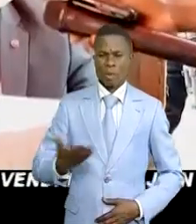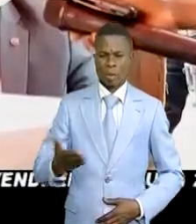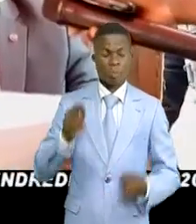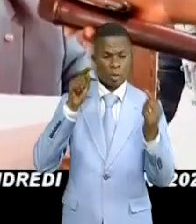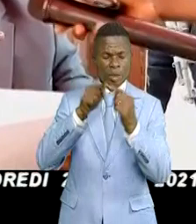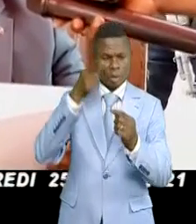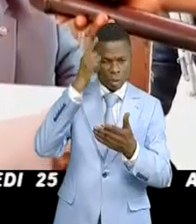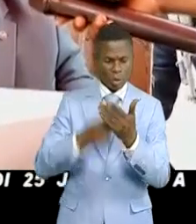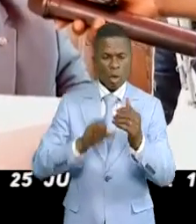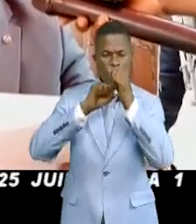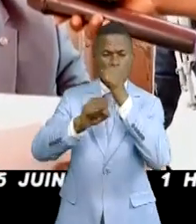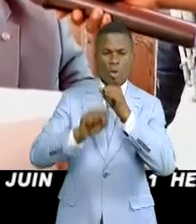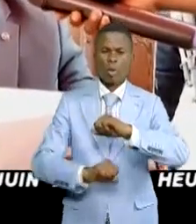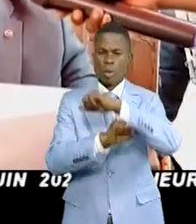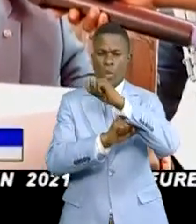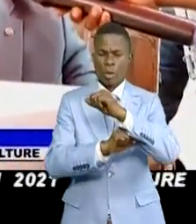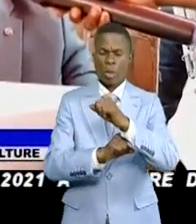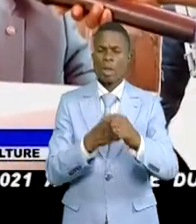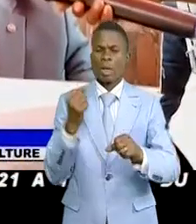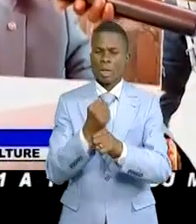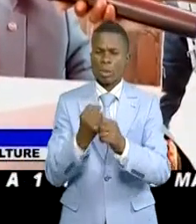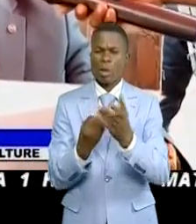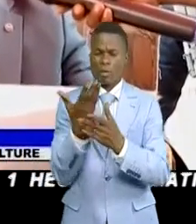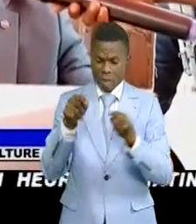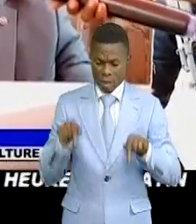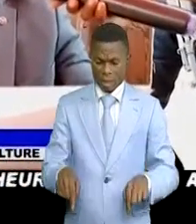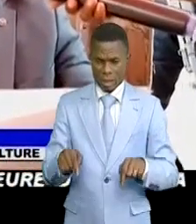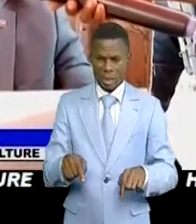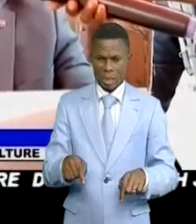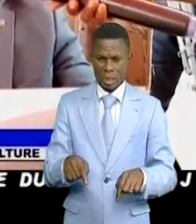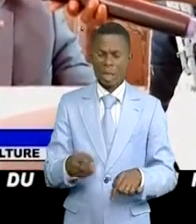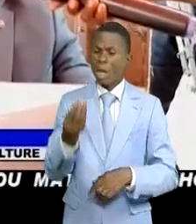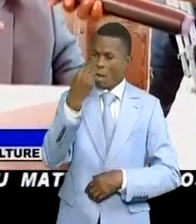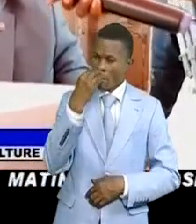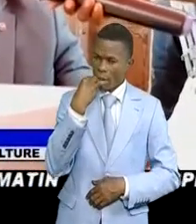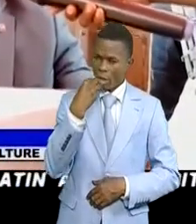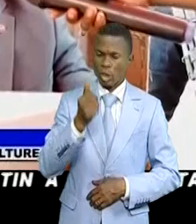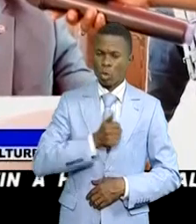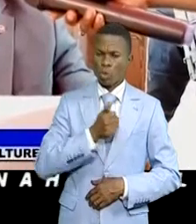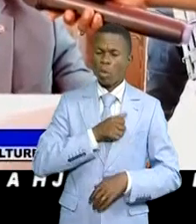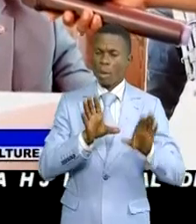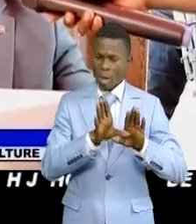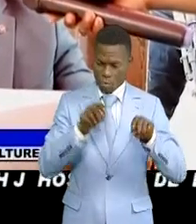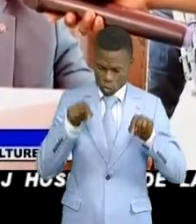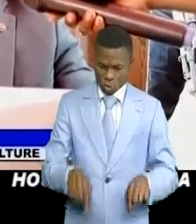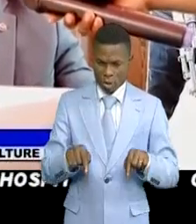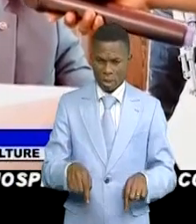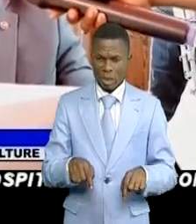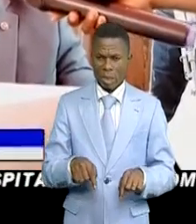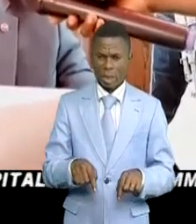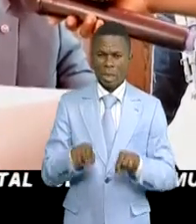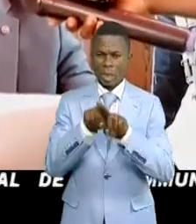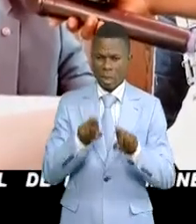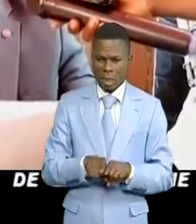but de promouvoir les producteurs locaux, consommer les poissons frais et